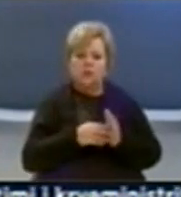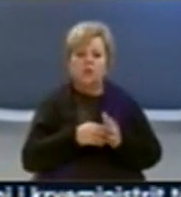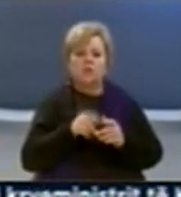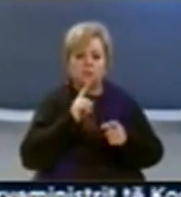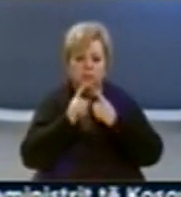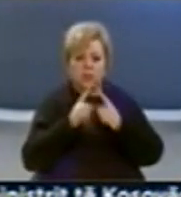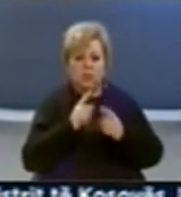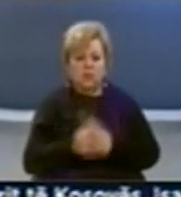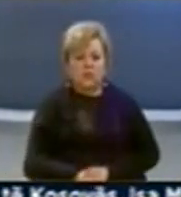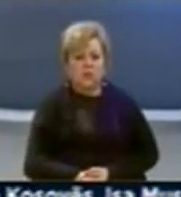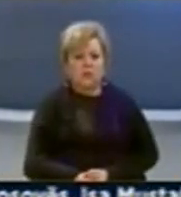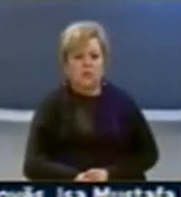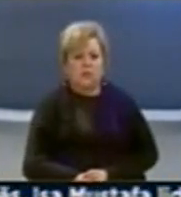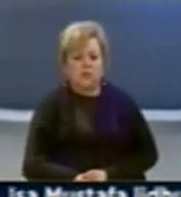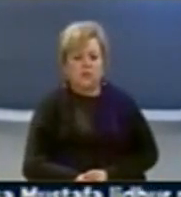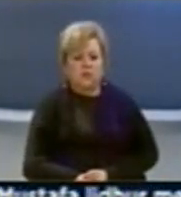të bisedohen.